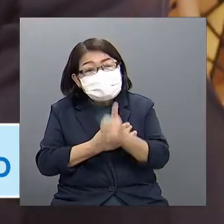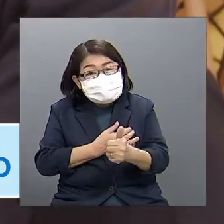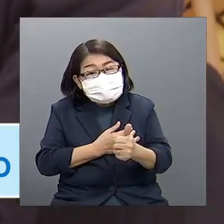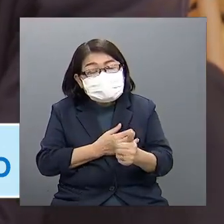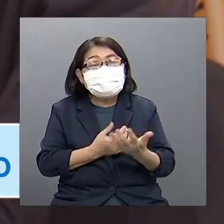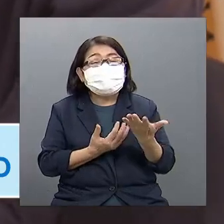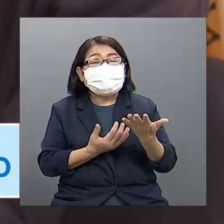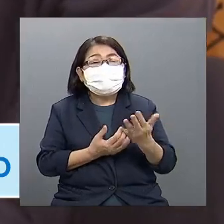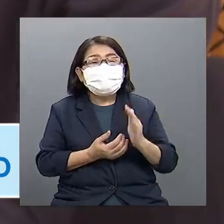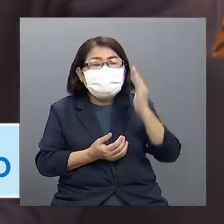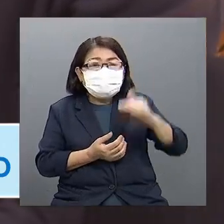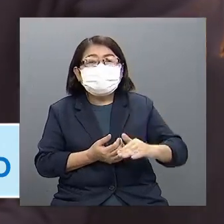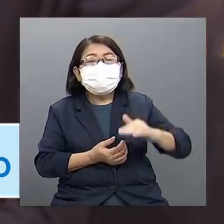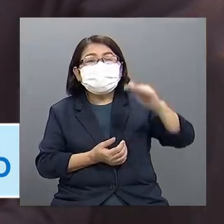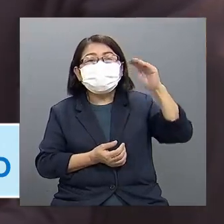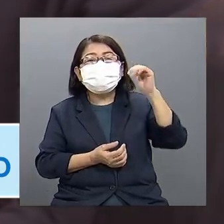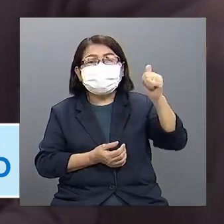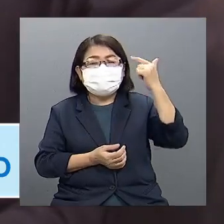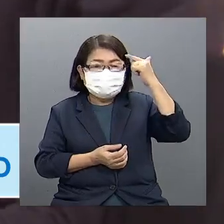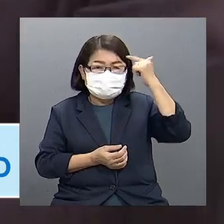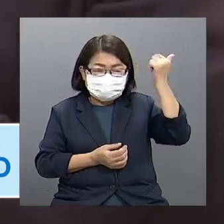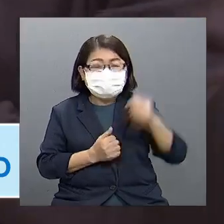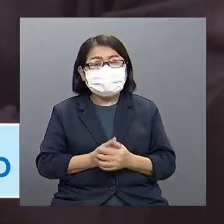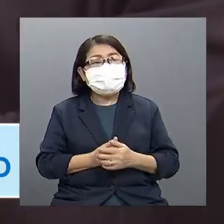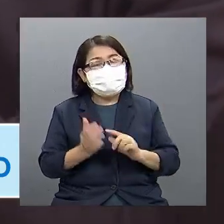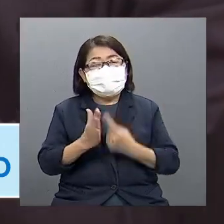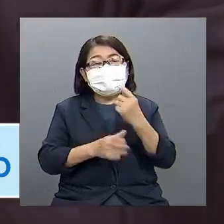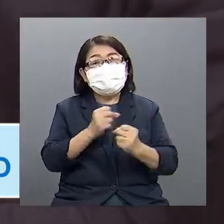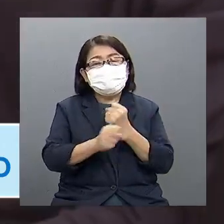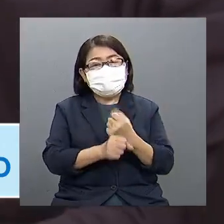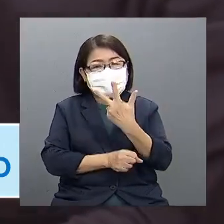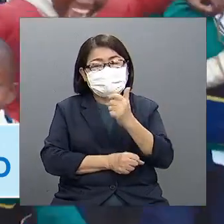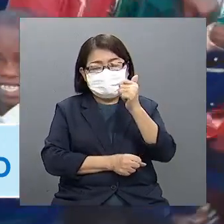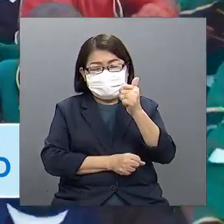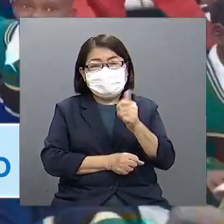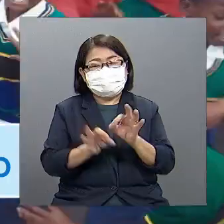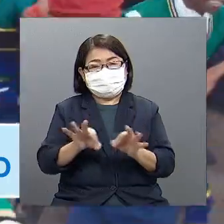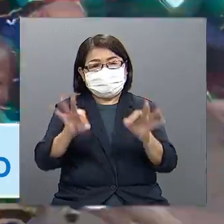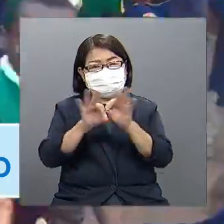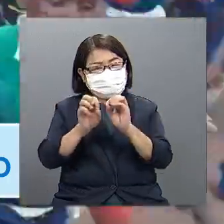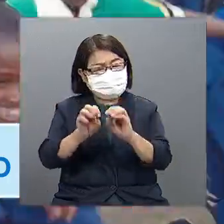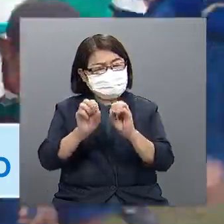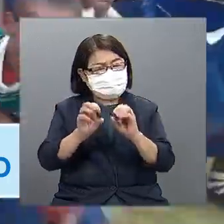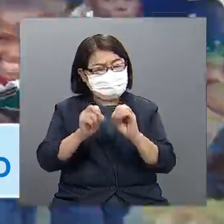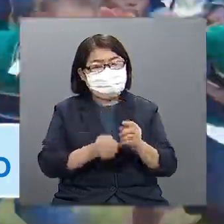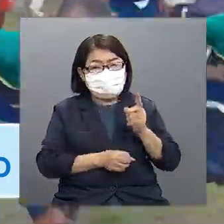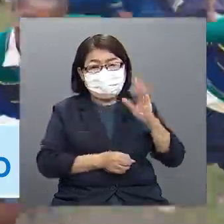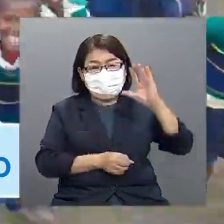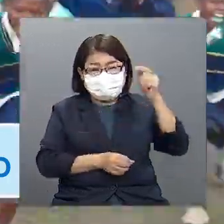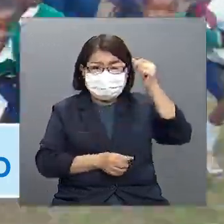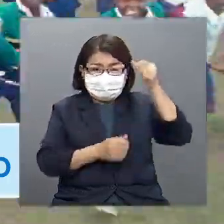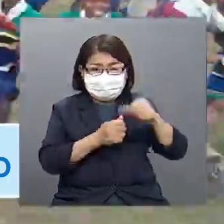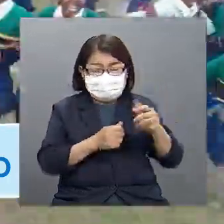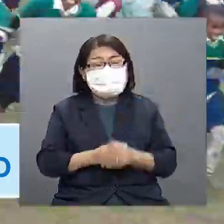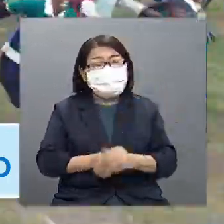เนี่ยก็จะไปได้ดีเพราะฉะนั้น3ขวบปีแรกก็จะเป็นช่วงเวลาสำคัญมากนะคะสำหรับคุณพ่อคุณแม่ในการที่จะสร้